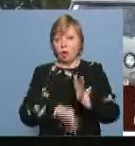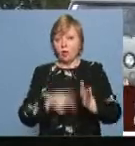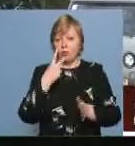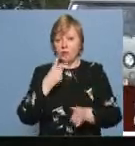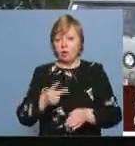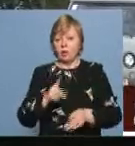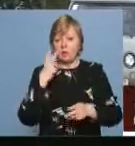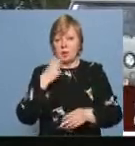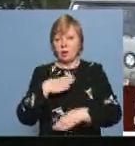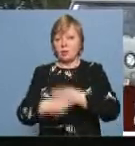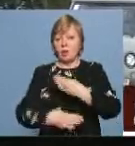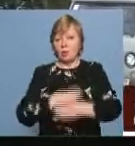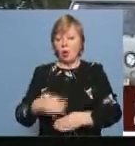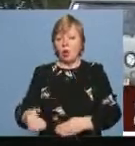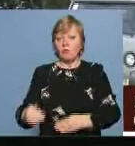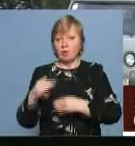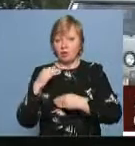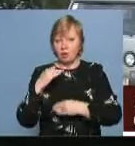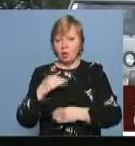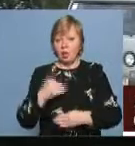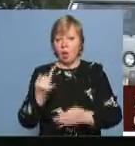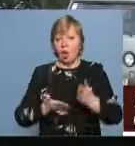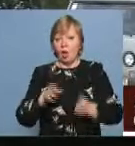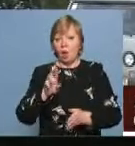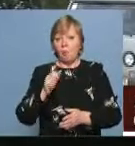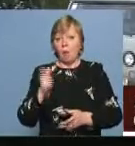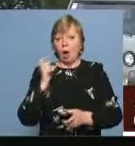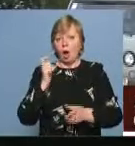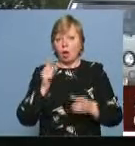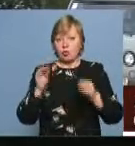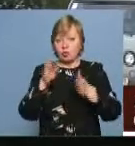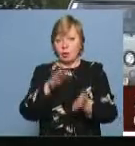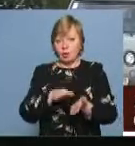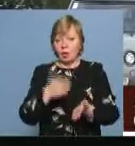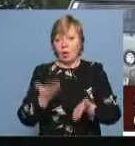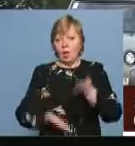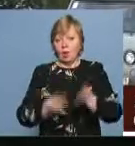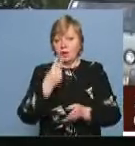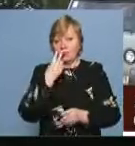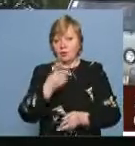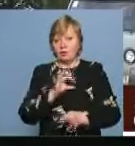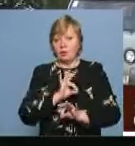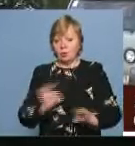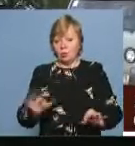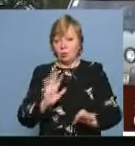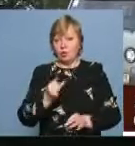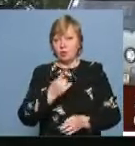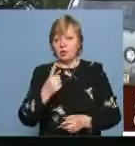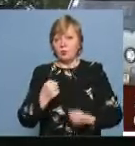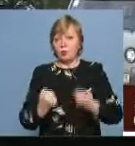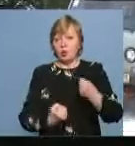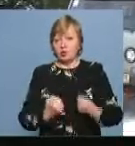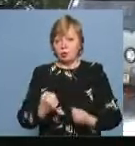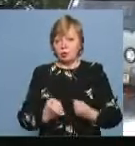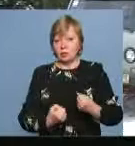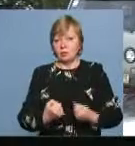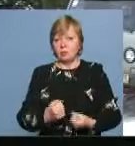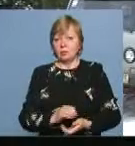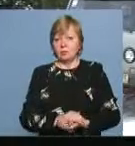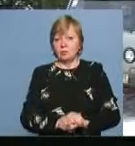правило, всегда в одеяло елка. Или на багажнике, либо торчать будет с багажного